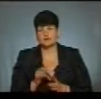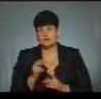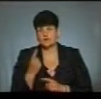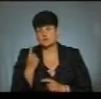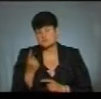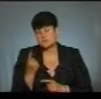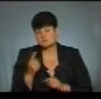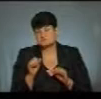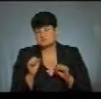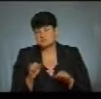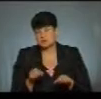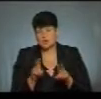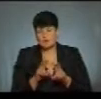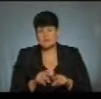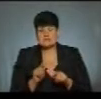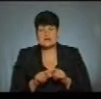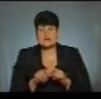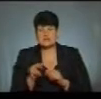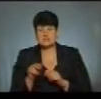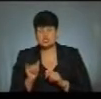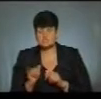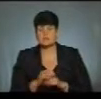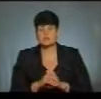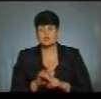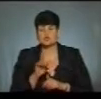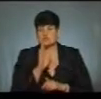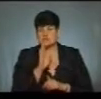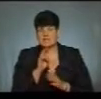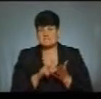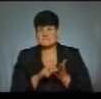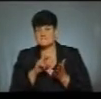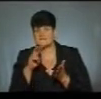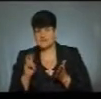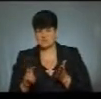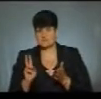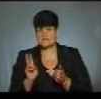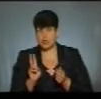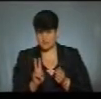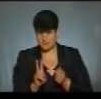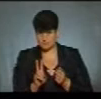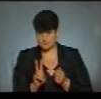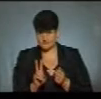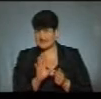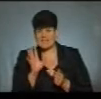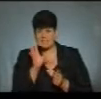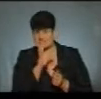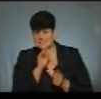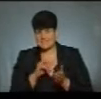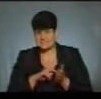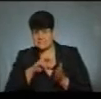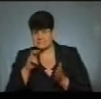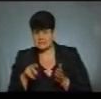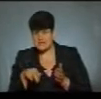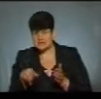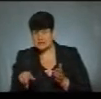версій, яку розглядають слідчі, це та версія, що жінка, вийшовши з тролейбуса, не встигла стати на тротуар. Тим